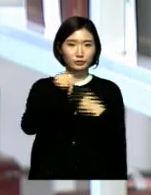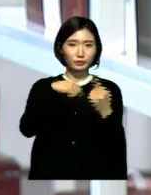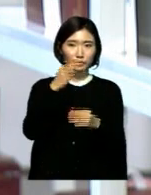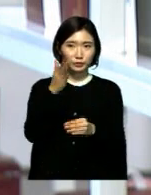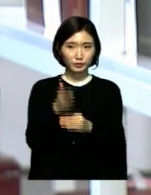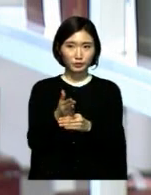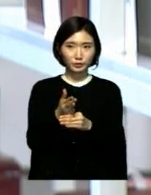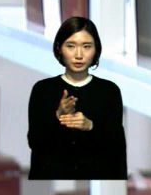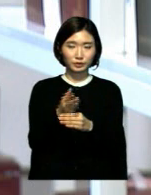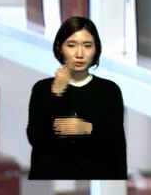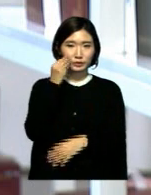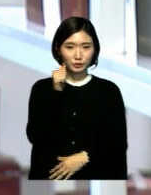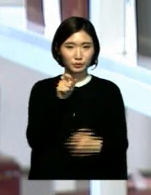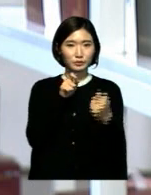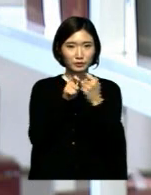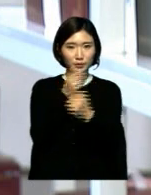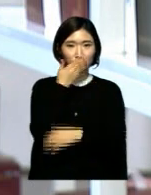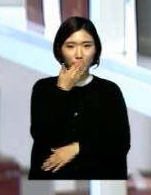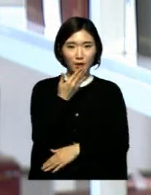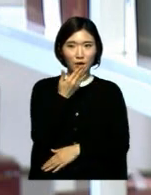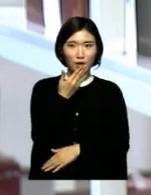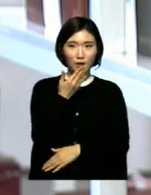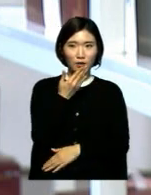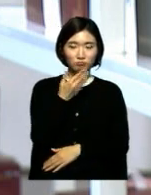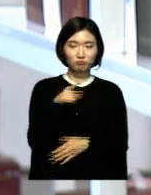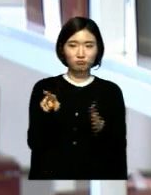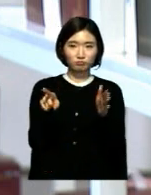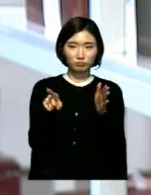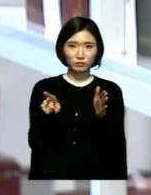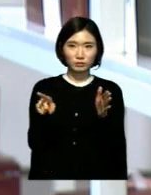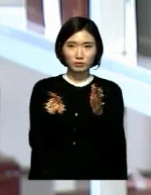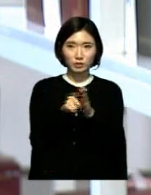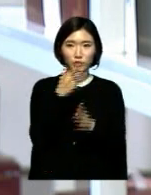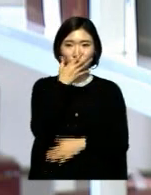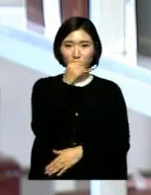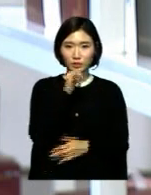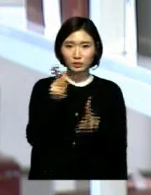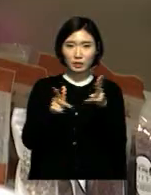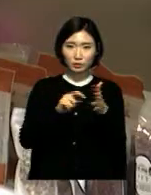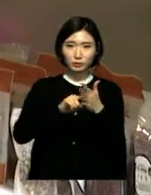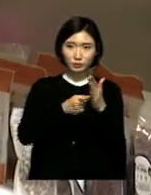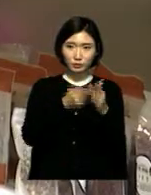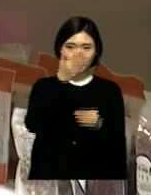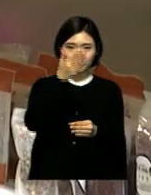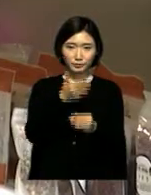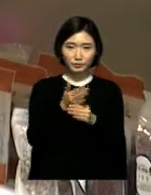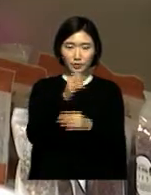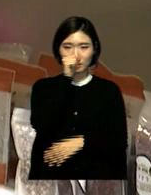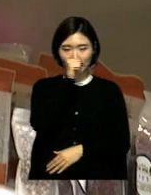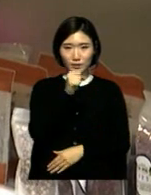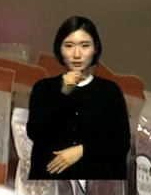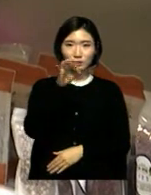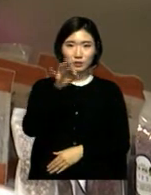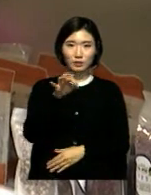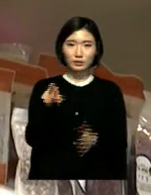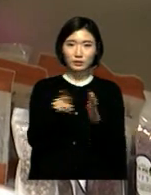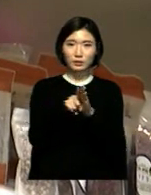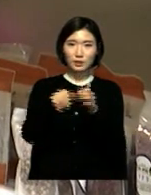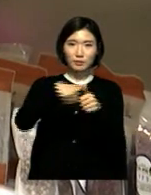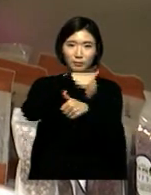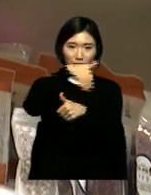해서 친숙하게 다가갈 수 있고 또 신뢰받을 수 있는 그런 사업으로 다가 추진을 하고 있습니다 착한 가격과 신뢰를